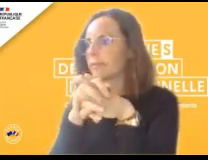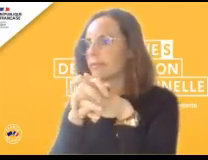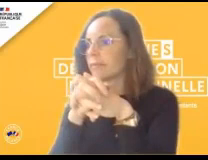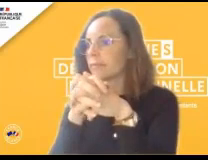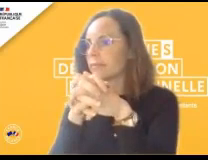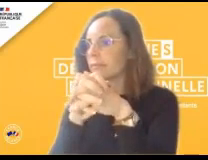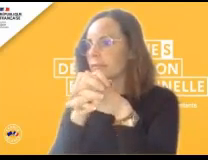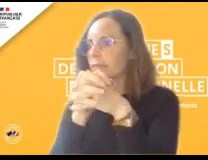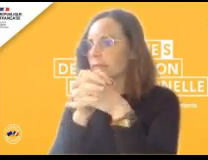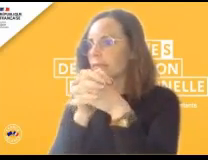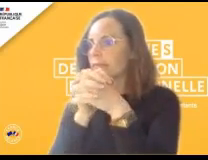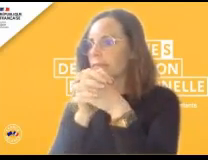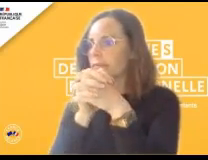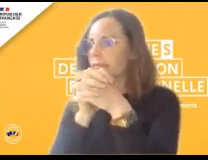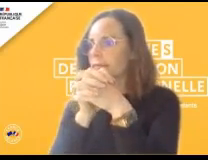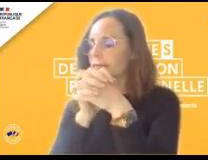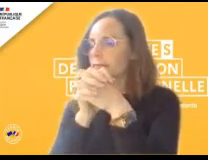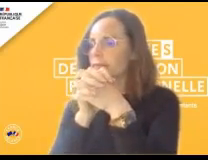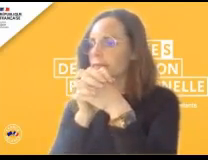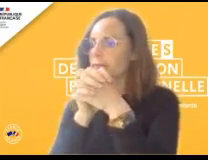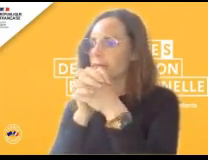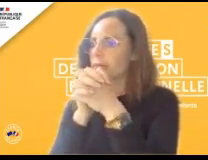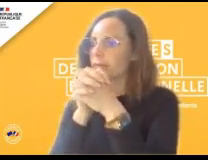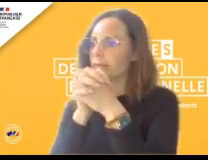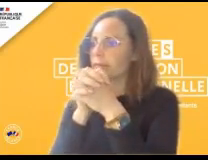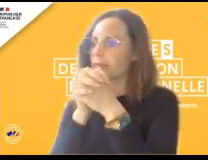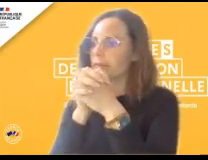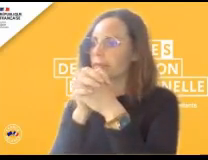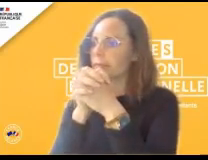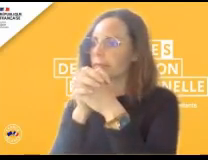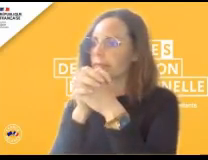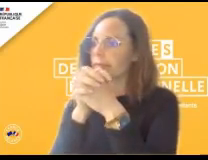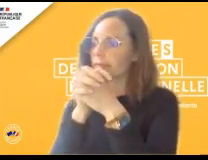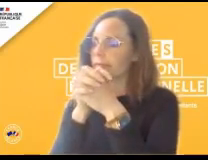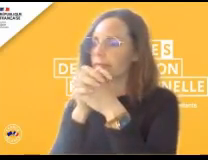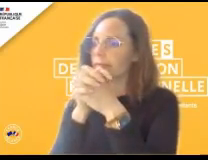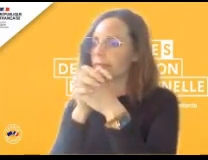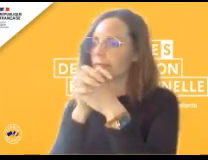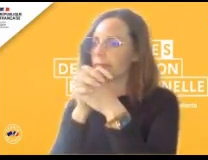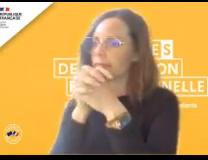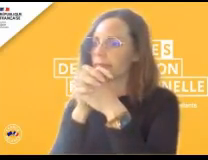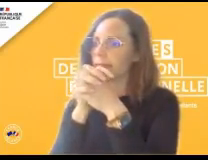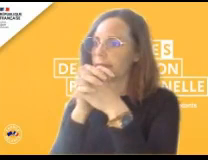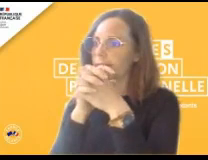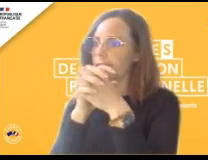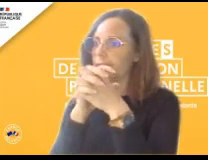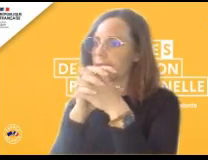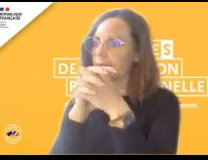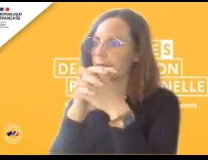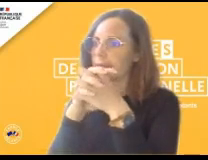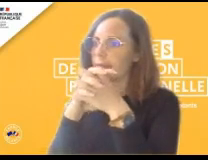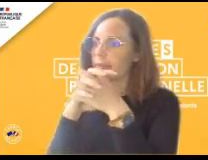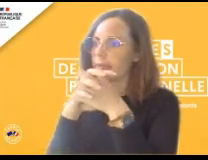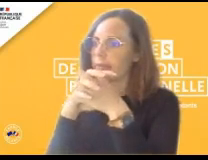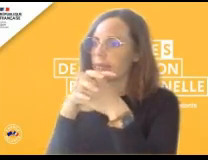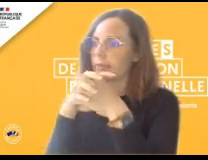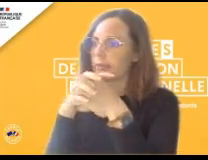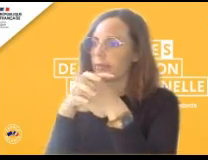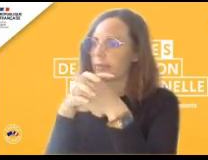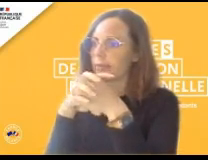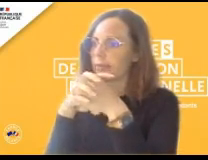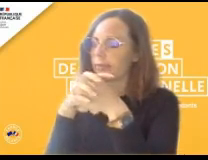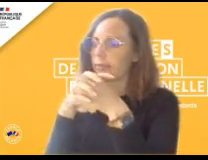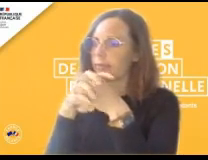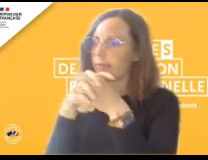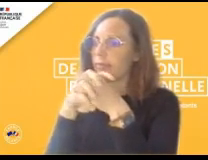formalisation de projet sur donc différents sujets, l'élaboration d'un plan d'action, je l'ai